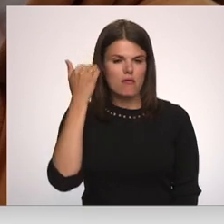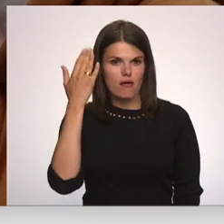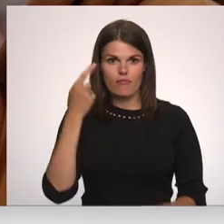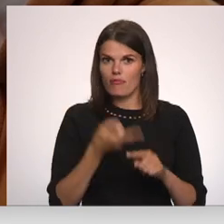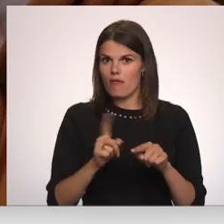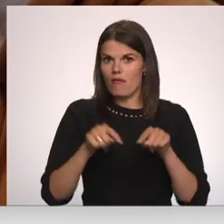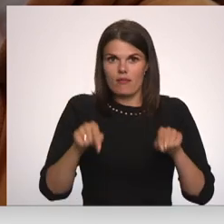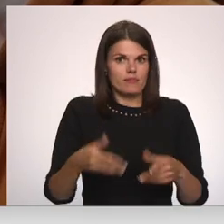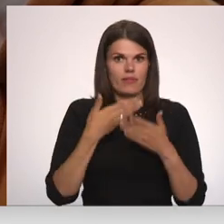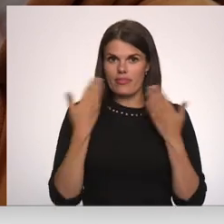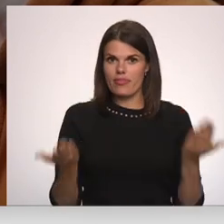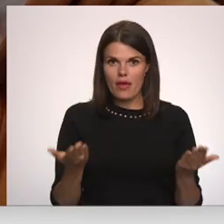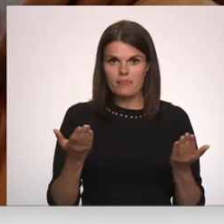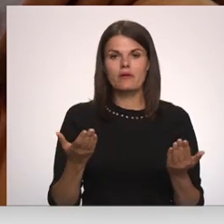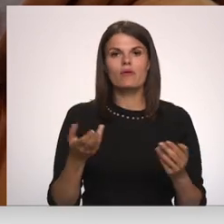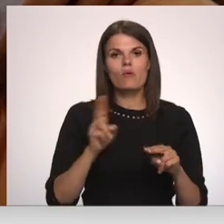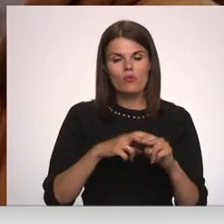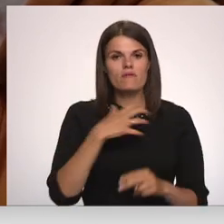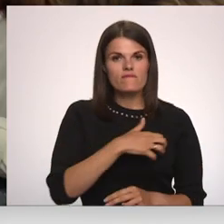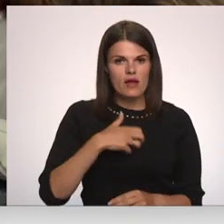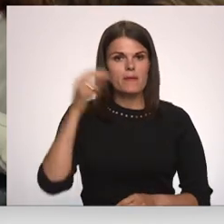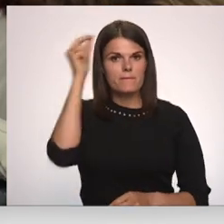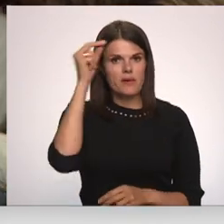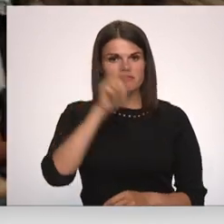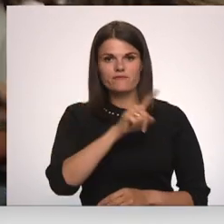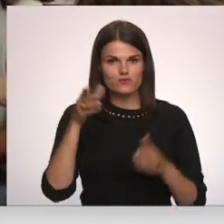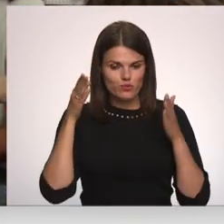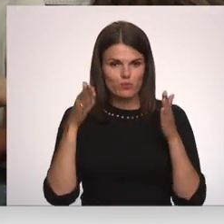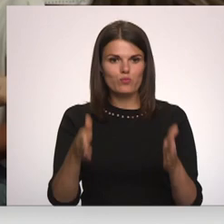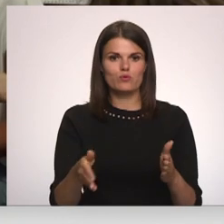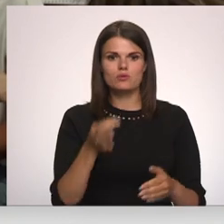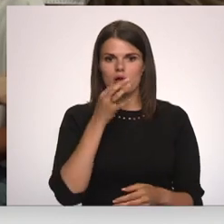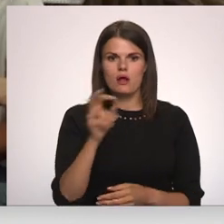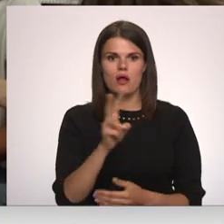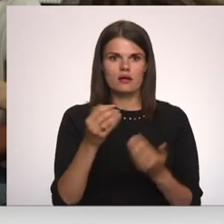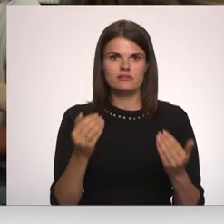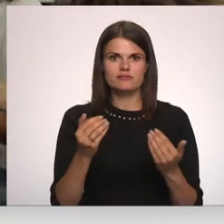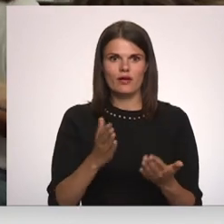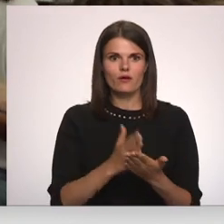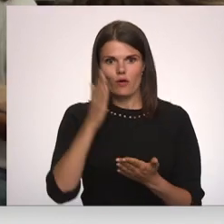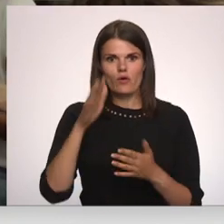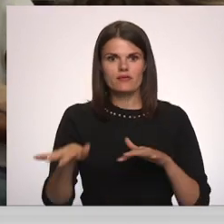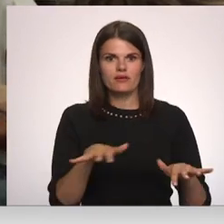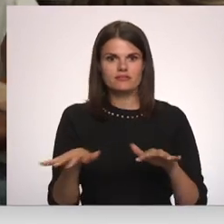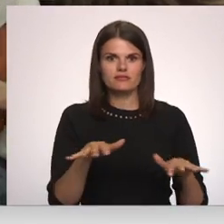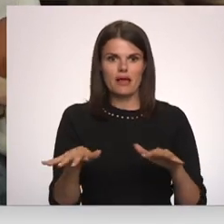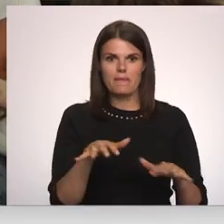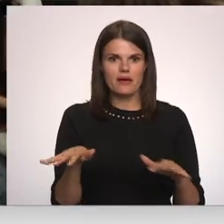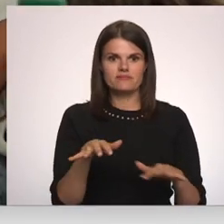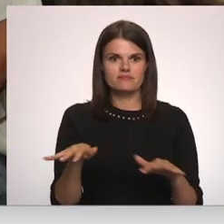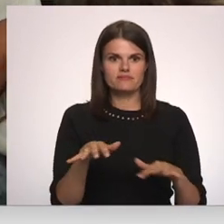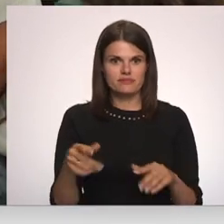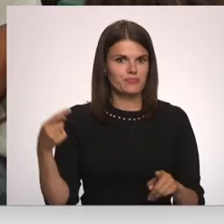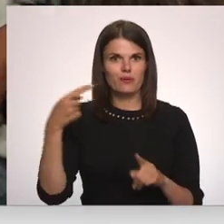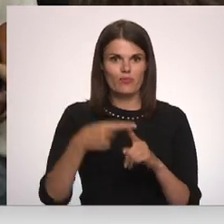nebija, un jāmācas ir visu mūžu. Kas šobrīd notiek? Zemestrīce, kura nebija vēl nekad mūža nekur.